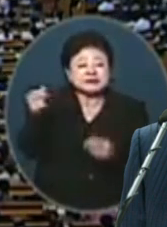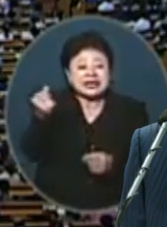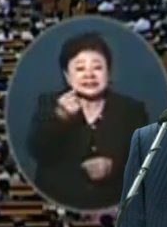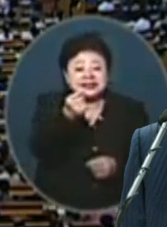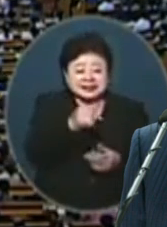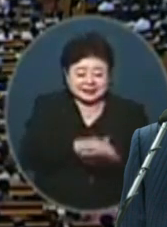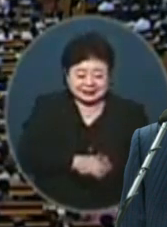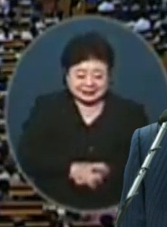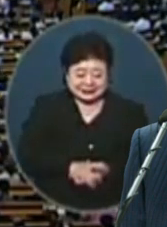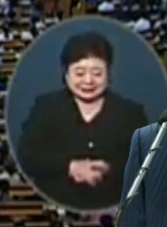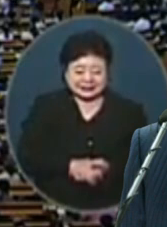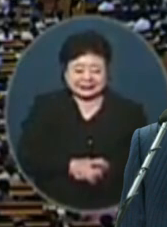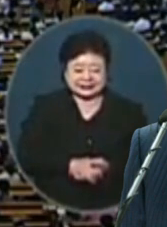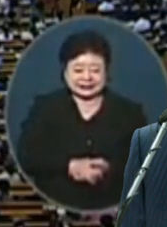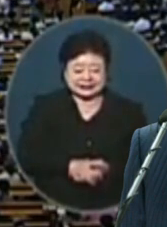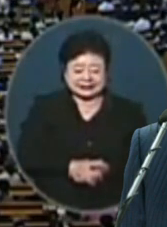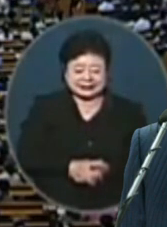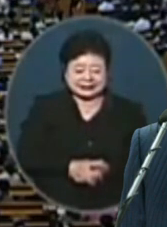것입니다.